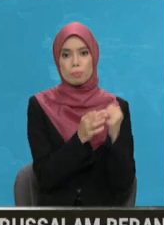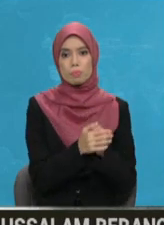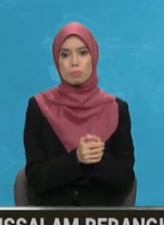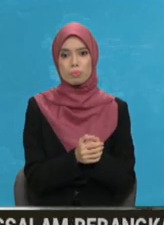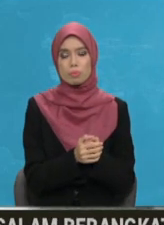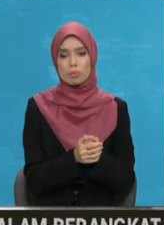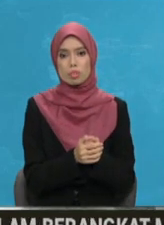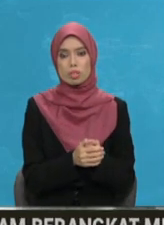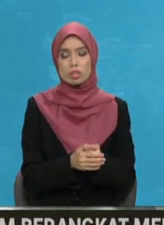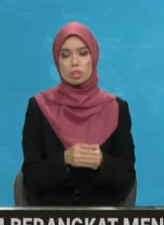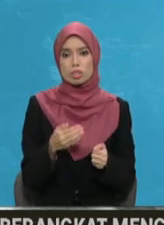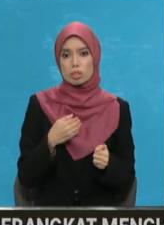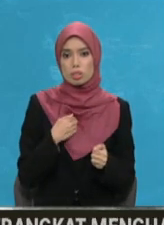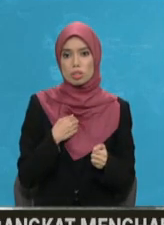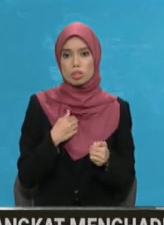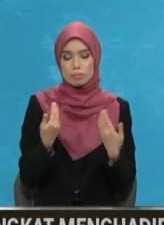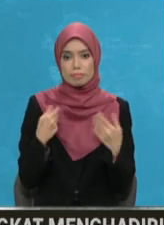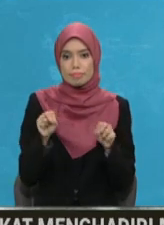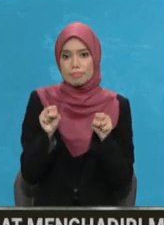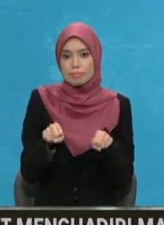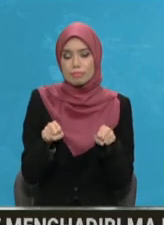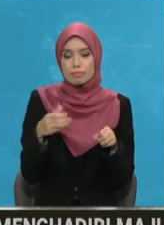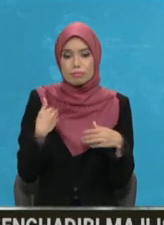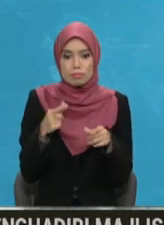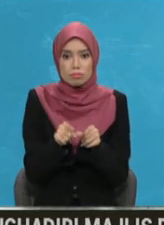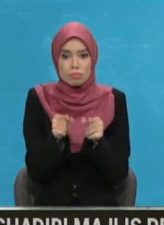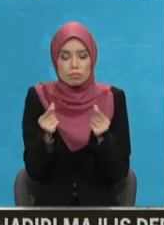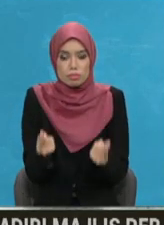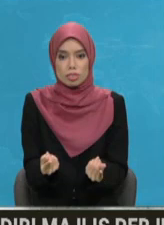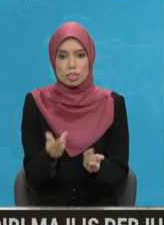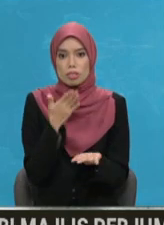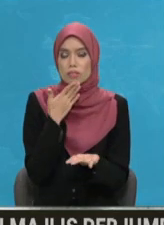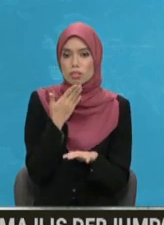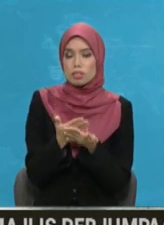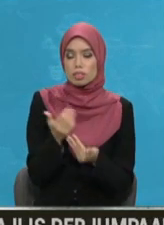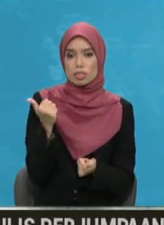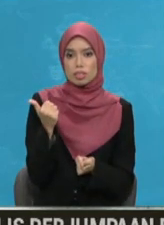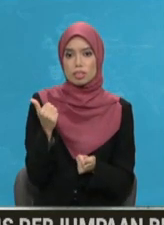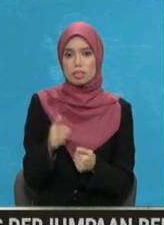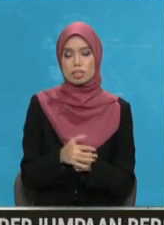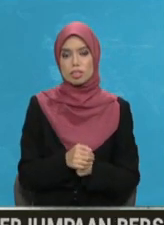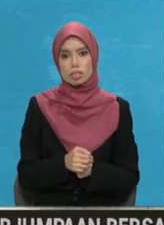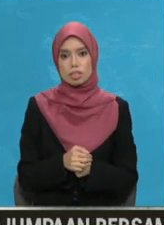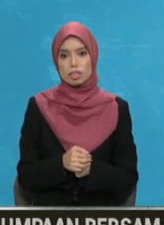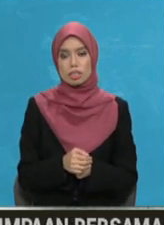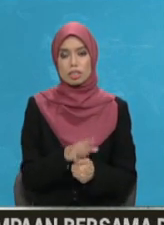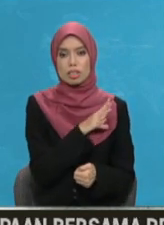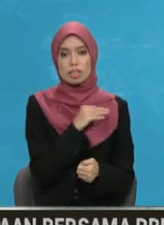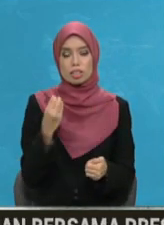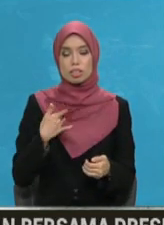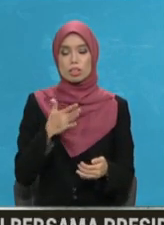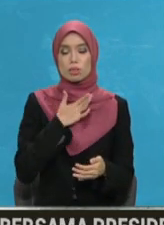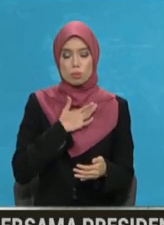berharap semoga dapat mempersembahkan bacaan yang terbaik dan juga dapat membaca dengan